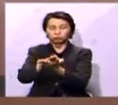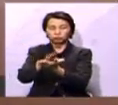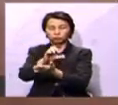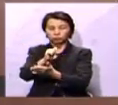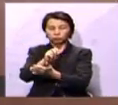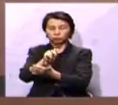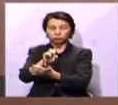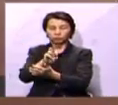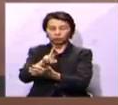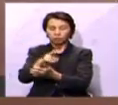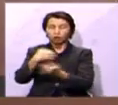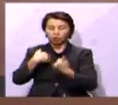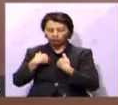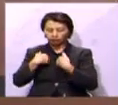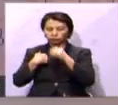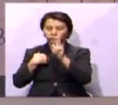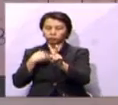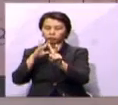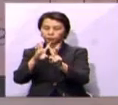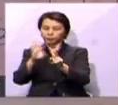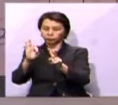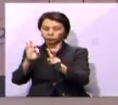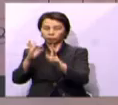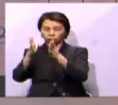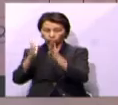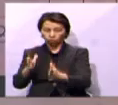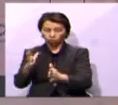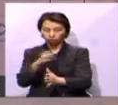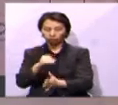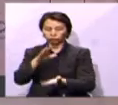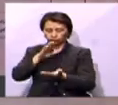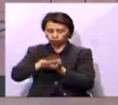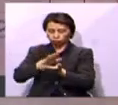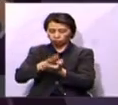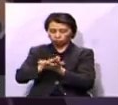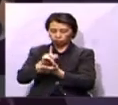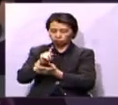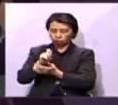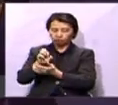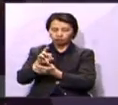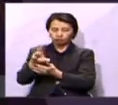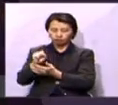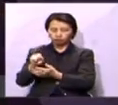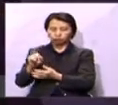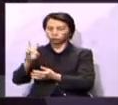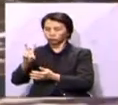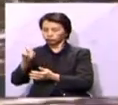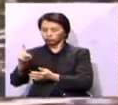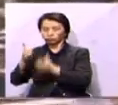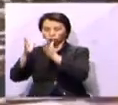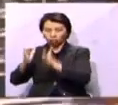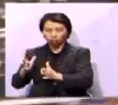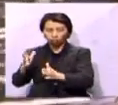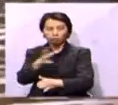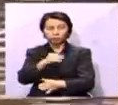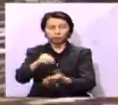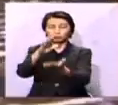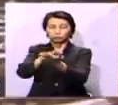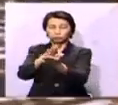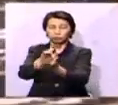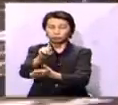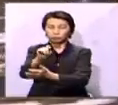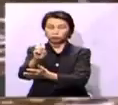Mutiara yang menempatkan 249 orang dan SK Seri Terentang 21 orang. Manakala di SK